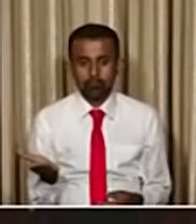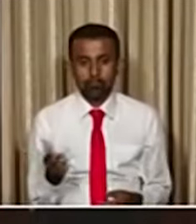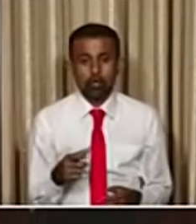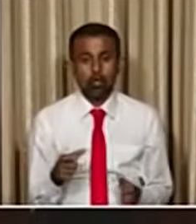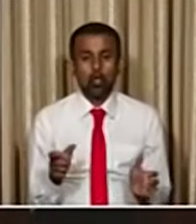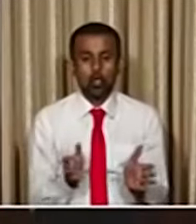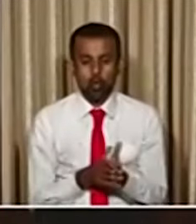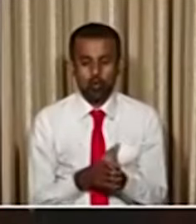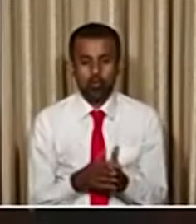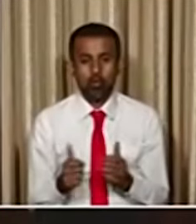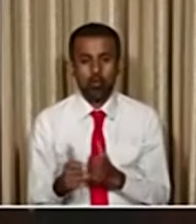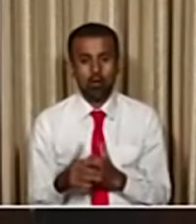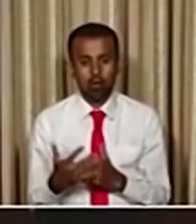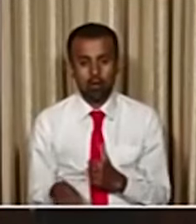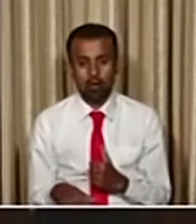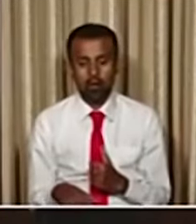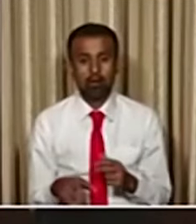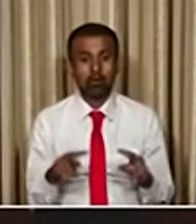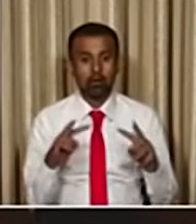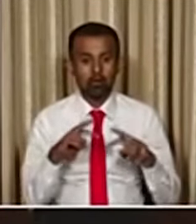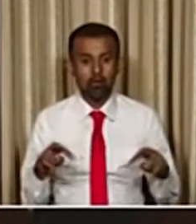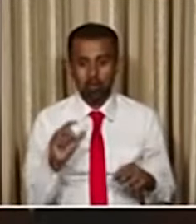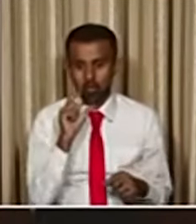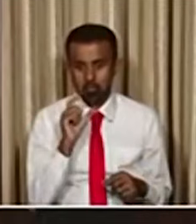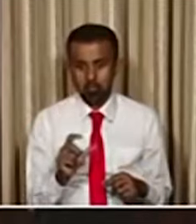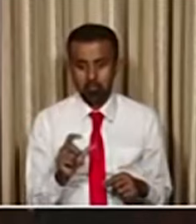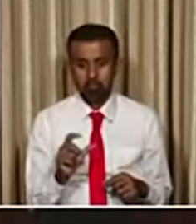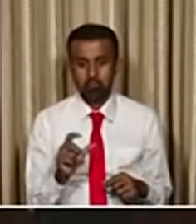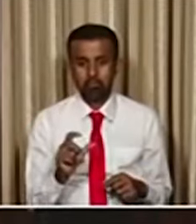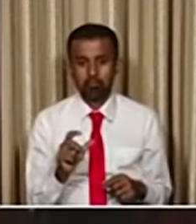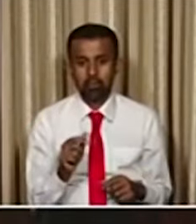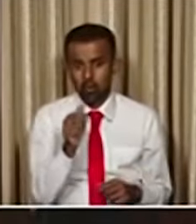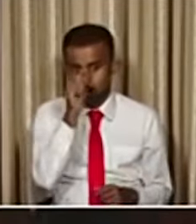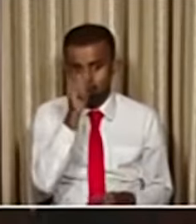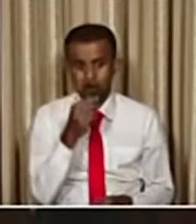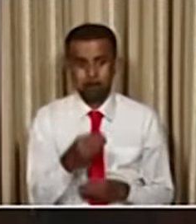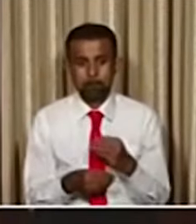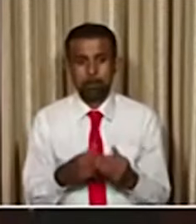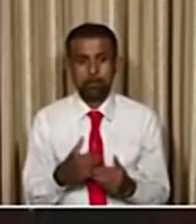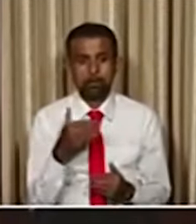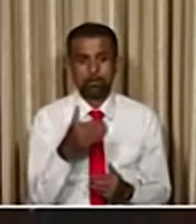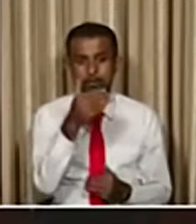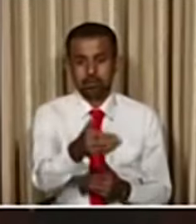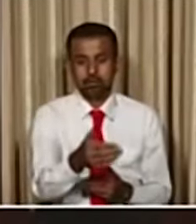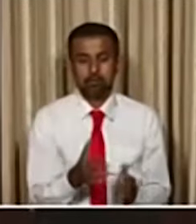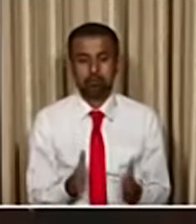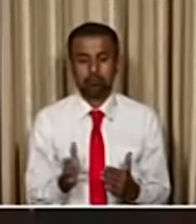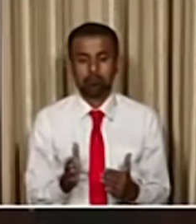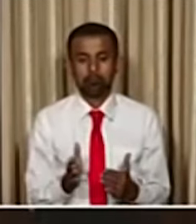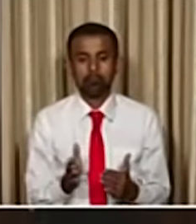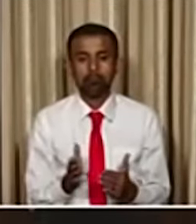තේරින් කාරක සභාවක් පත් කළා මේ පිළිබඳව අධ්‍යයනයක් කළා මේ ජාවාරම් වලට මේන් ඉදිරියට දැන් මීට අමතරව